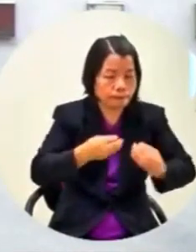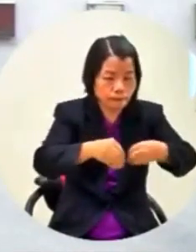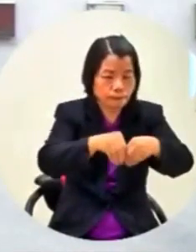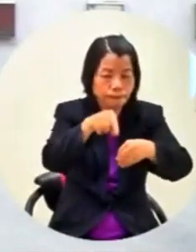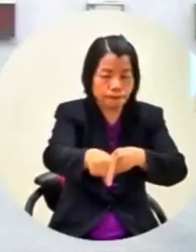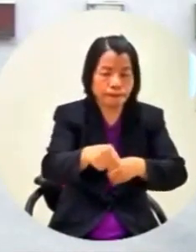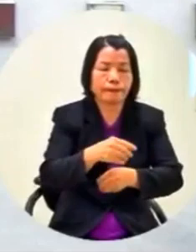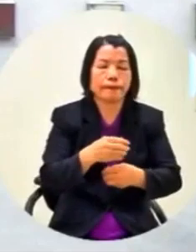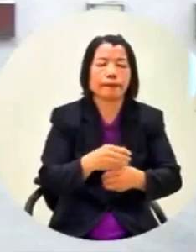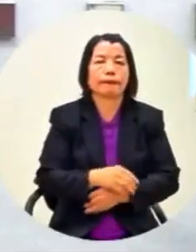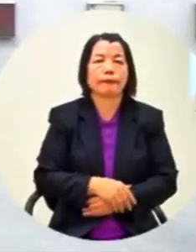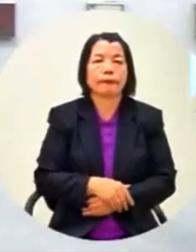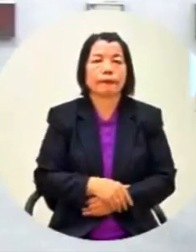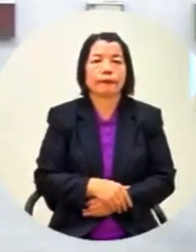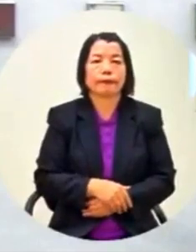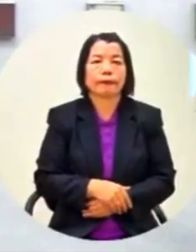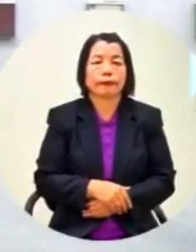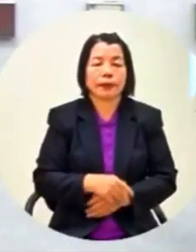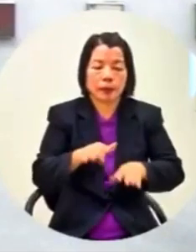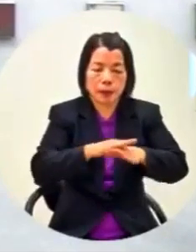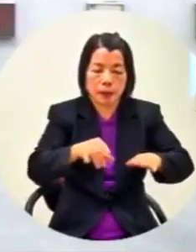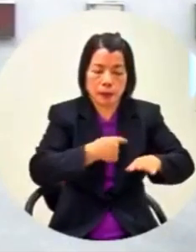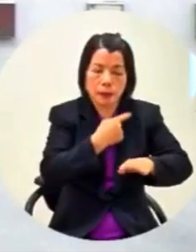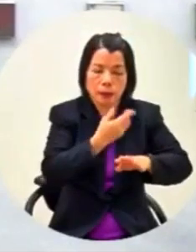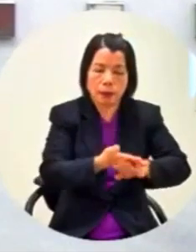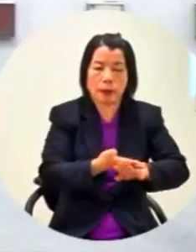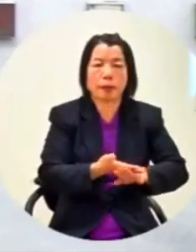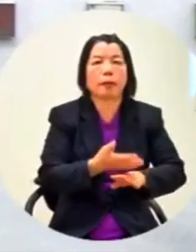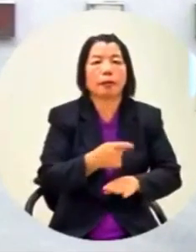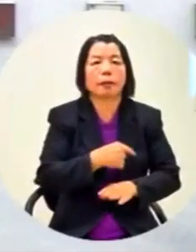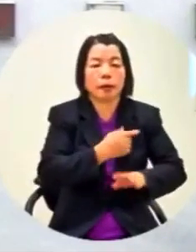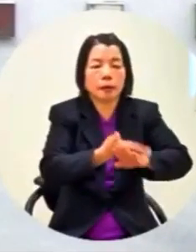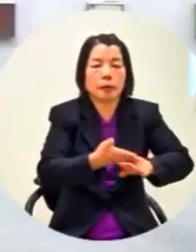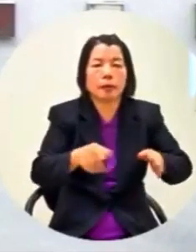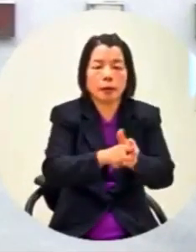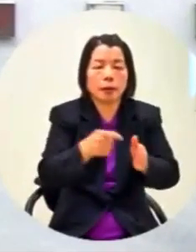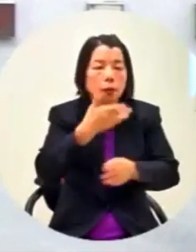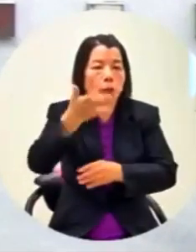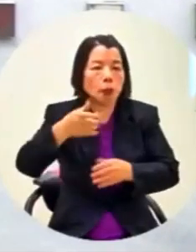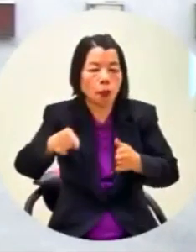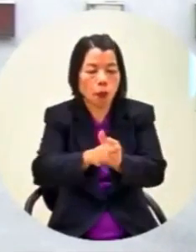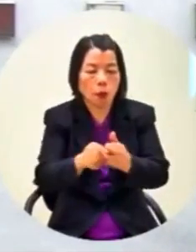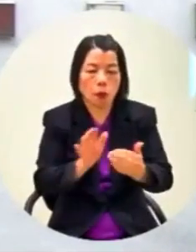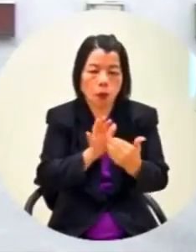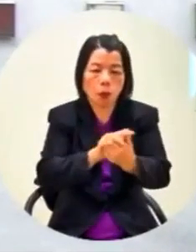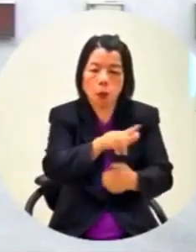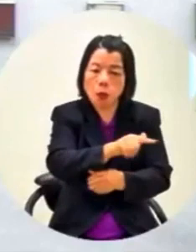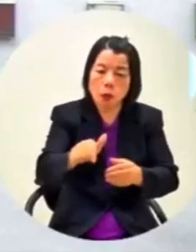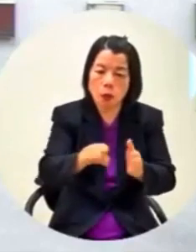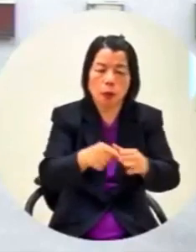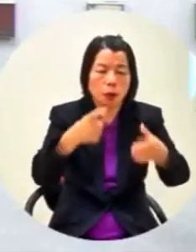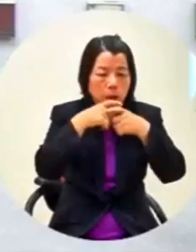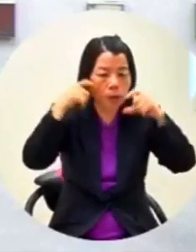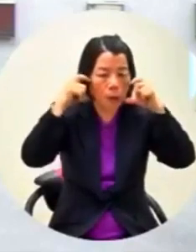当。安心旅游方面，我们提供了防疫的物资，包括医疗口罩